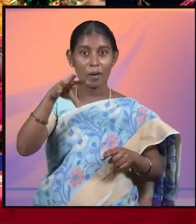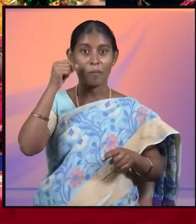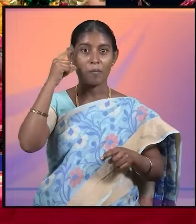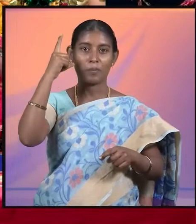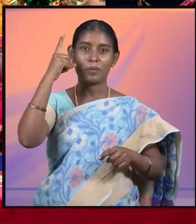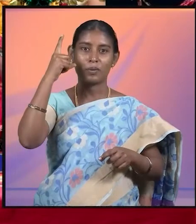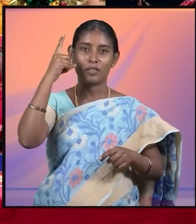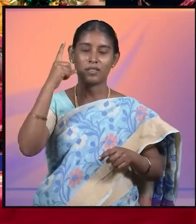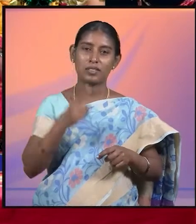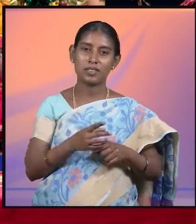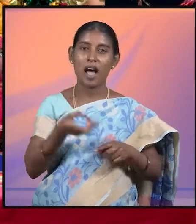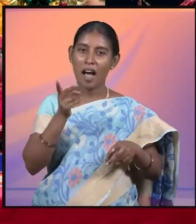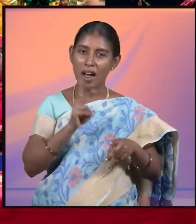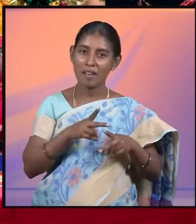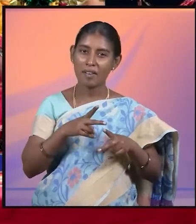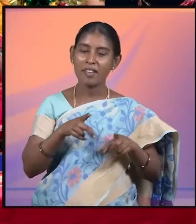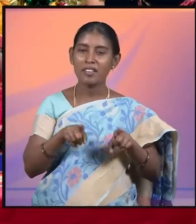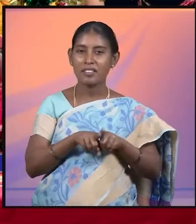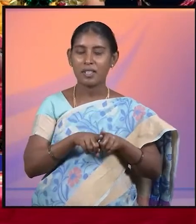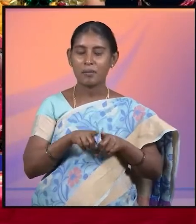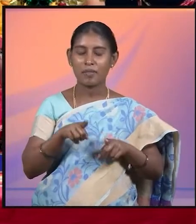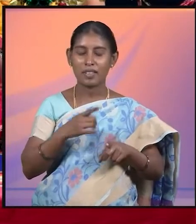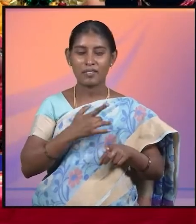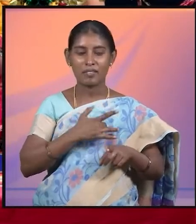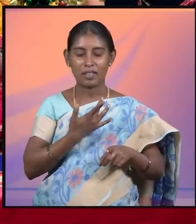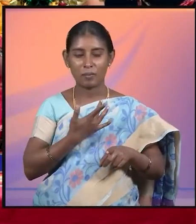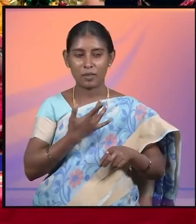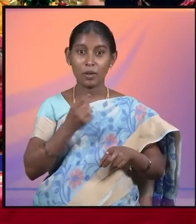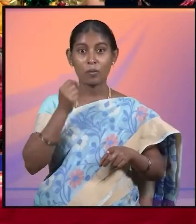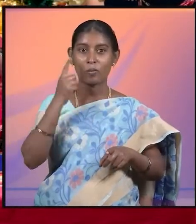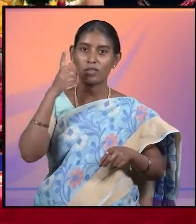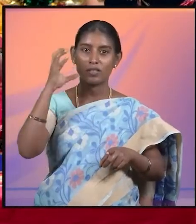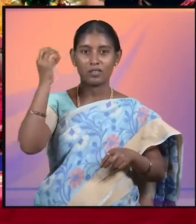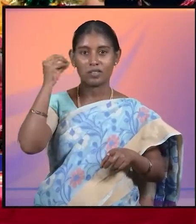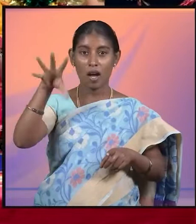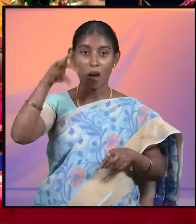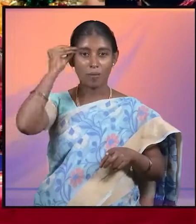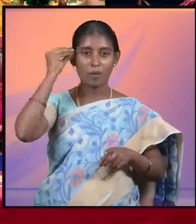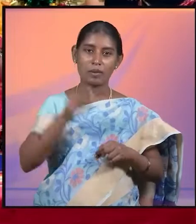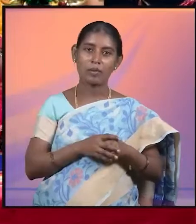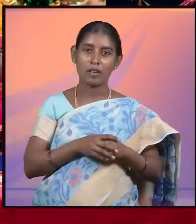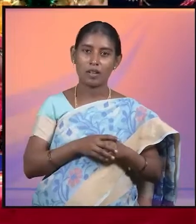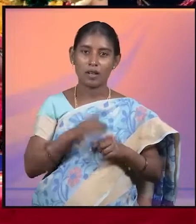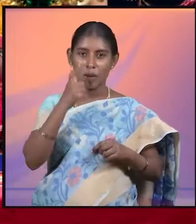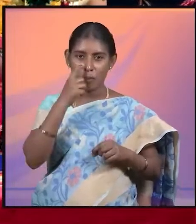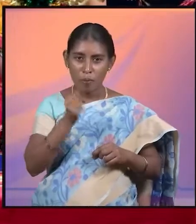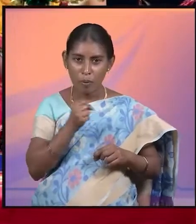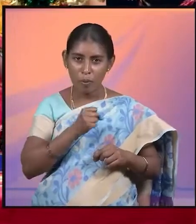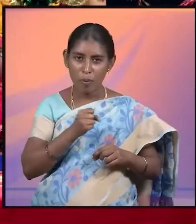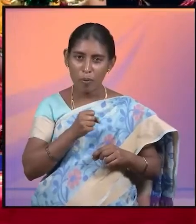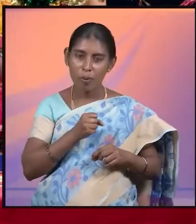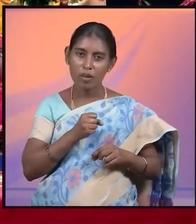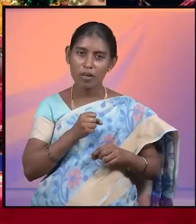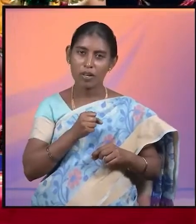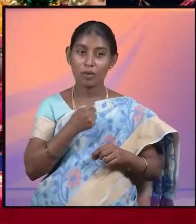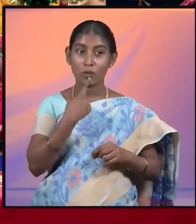பெரும் வீரன், அடிக்கடி போர் செய்பவன்கிறத புரிஞ்சுக்கிறார். ஔவையாரும் போர் மூண்டால்